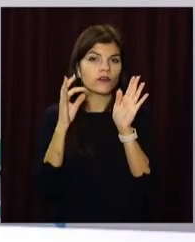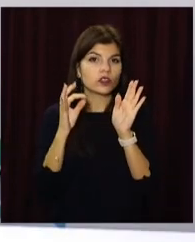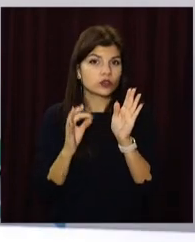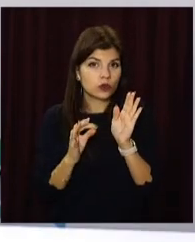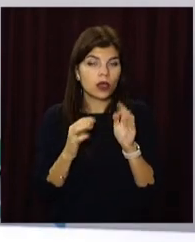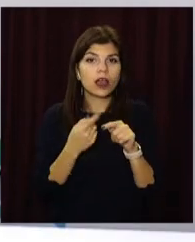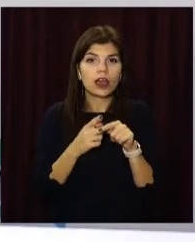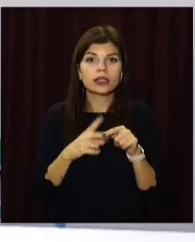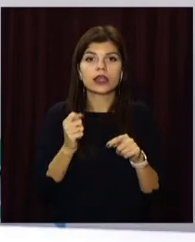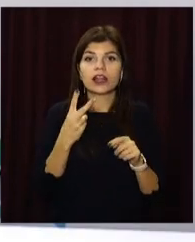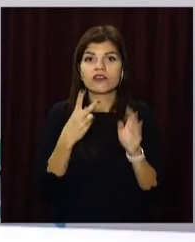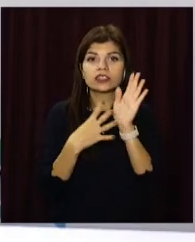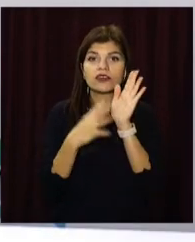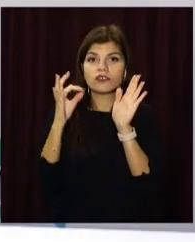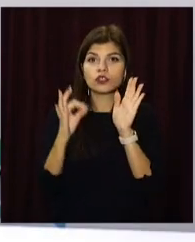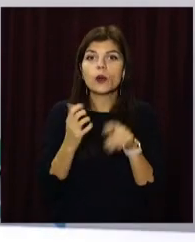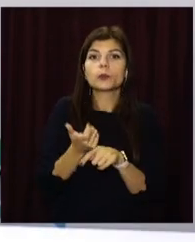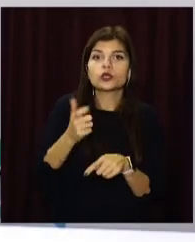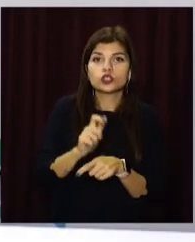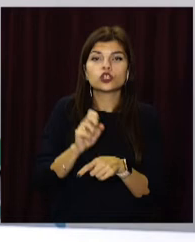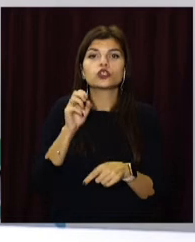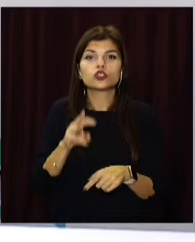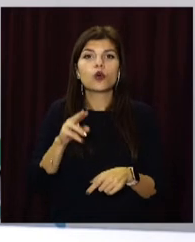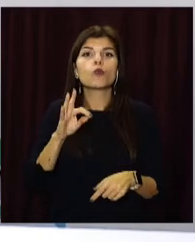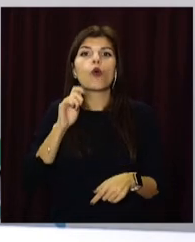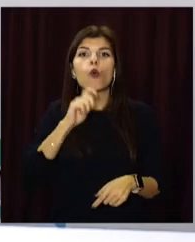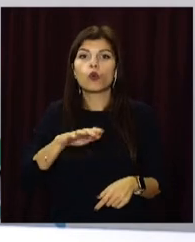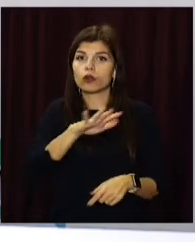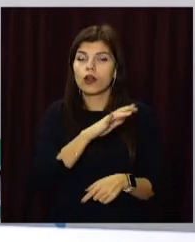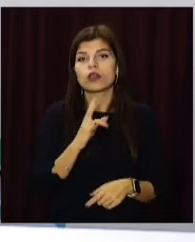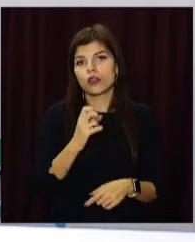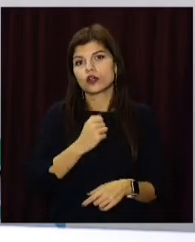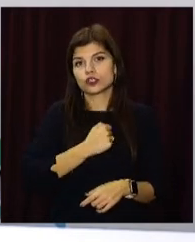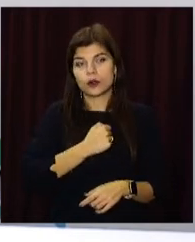209,78%. Це на 29% більше, ніж по Україні, на